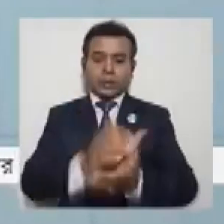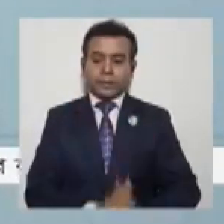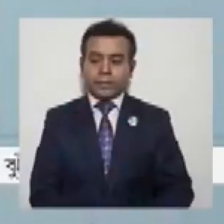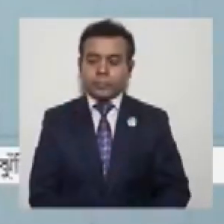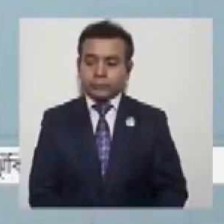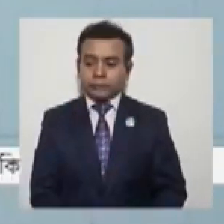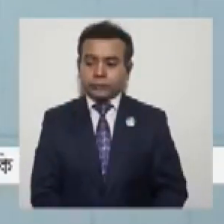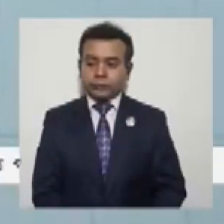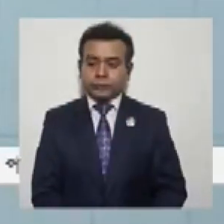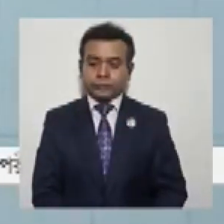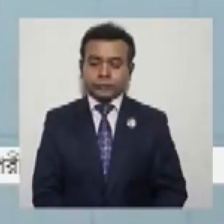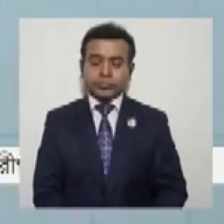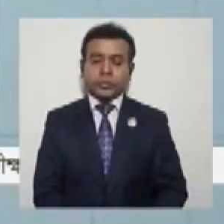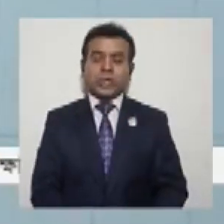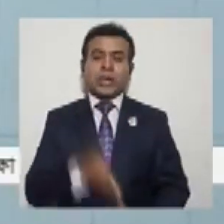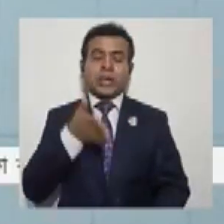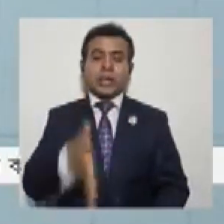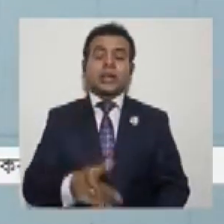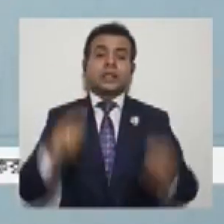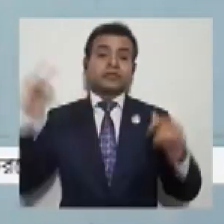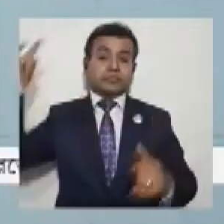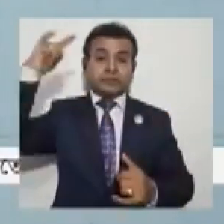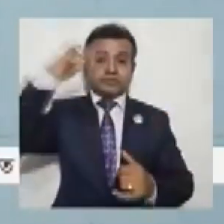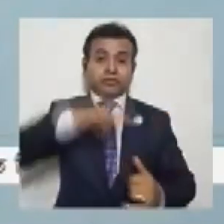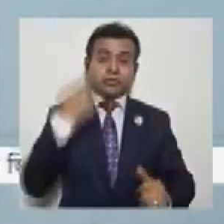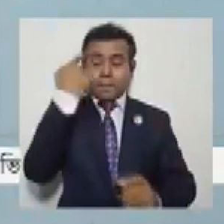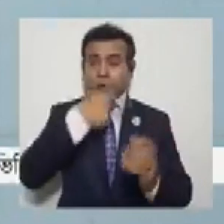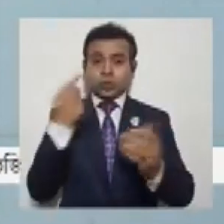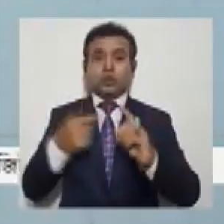স্ক্রিনিং করেছি। স্থলবন্দরে 82 জন এবং এ পর্যন্ত